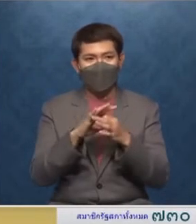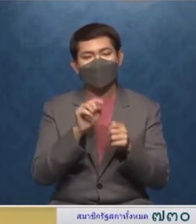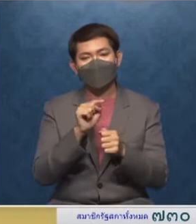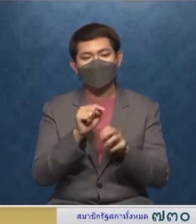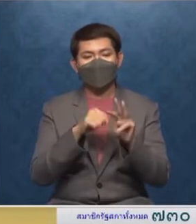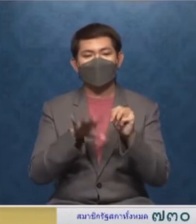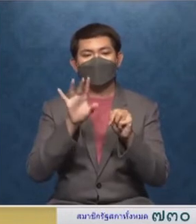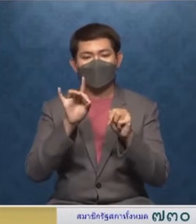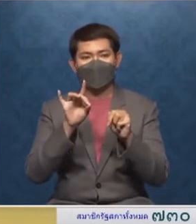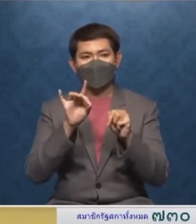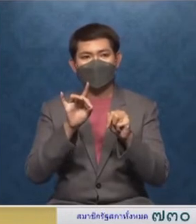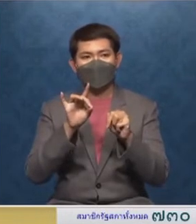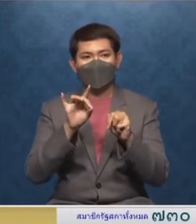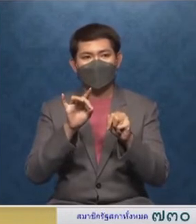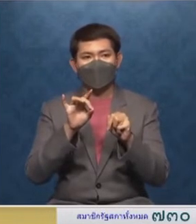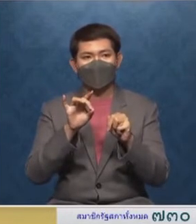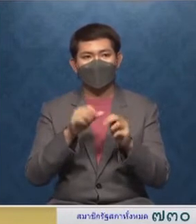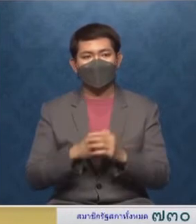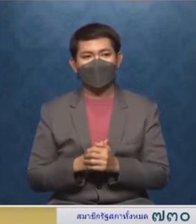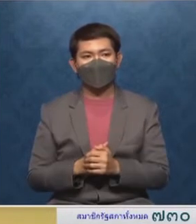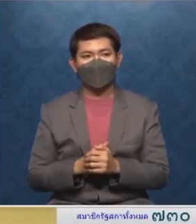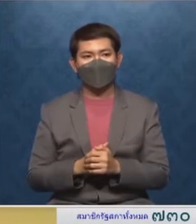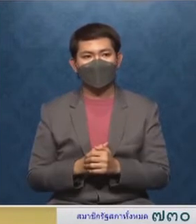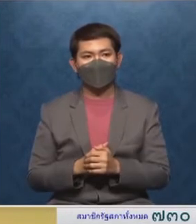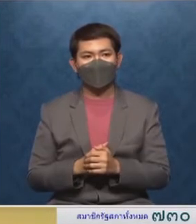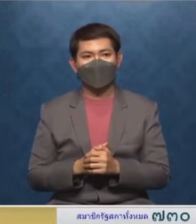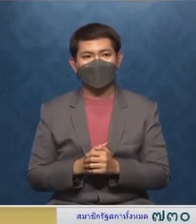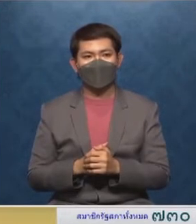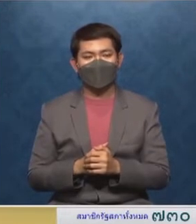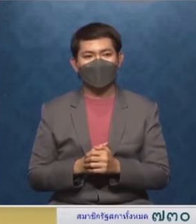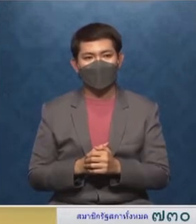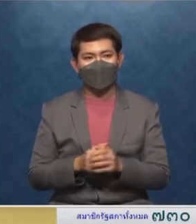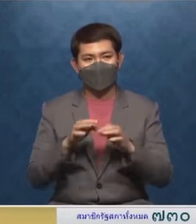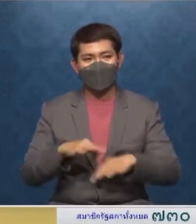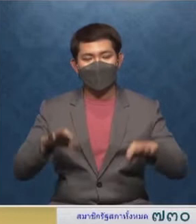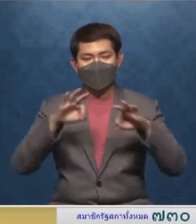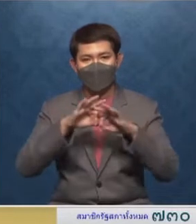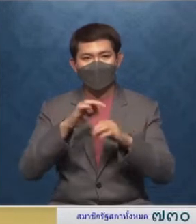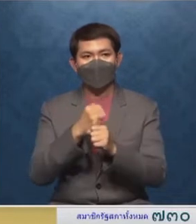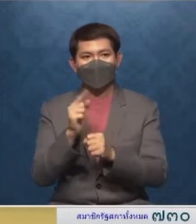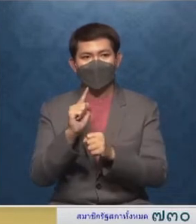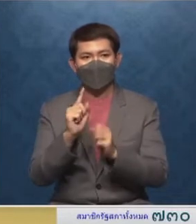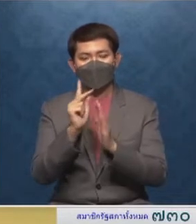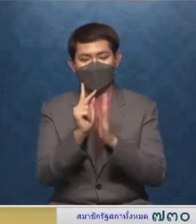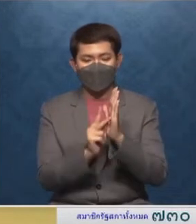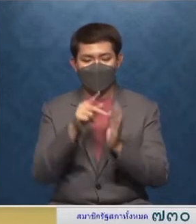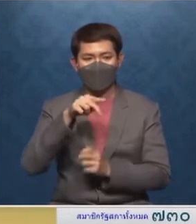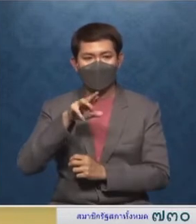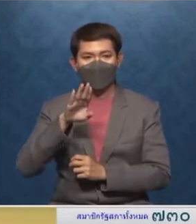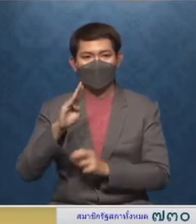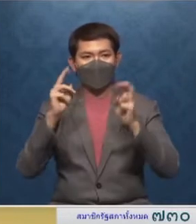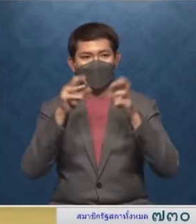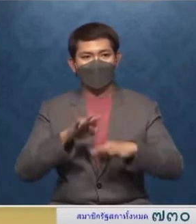านโทษก็ถือว่าหัวใจของร่างพระราชบัญญัติกฎหมายฉบับนี้ก็